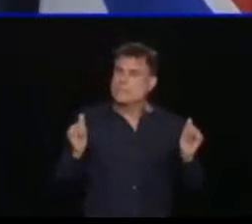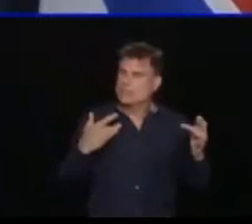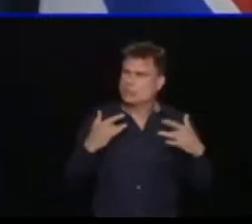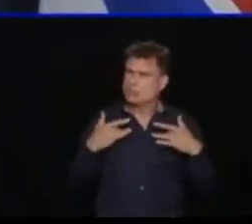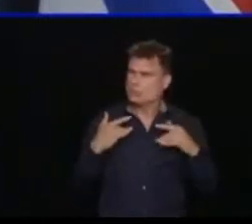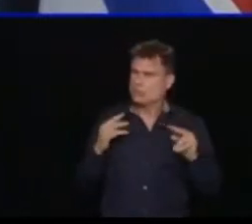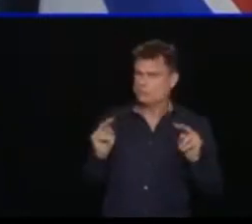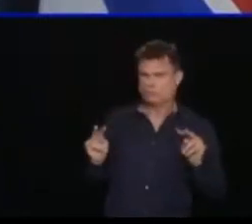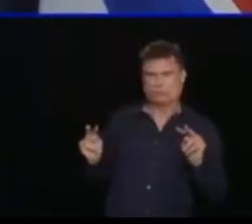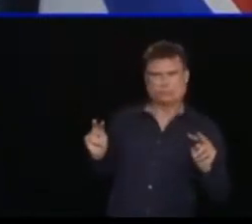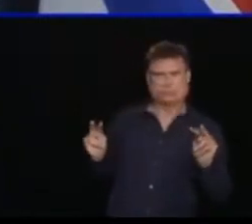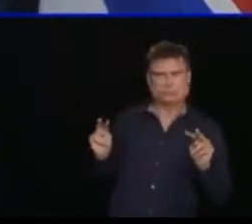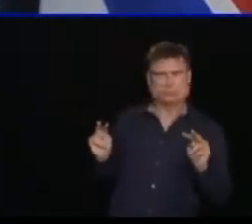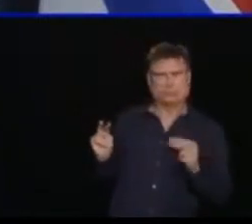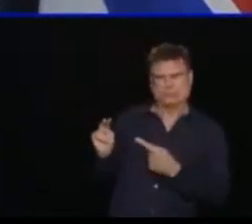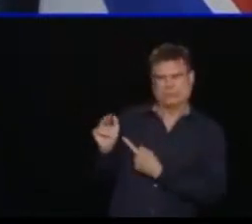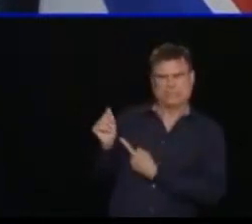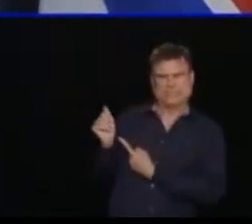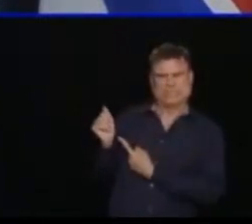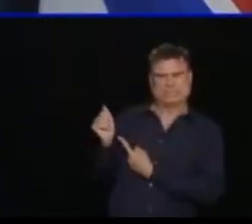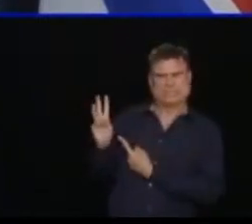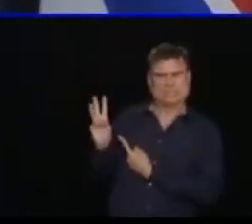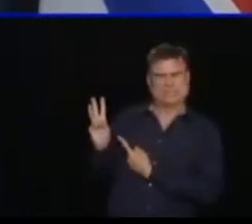院的人数的问题。